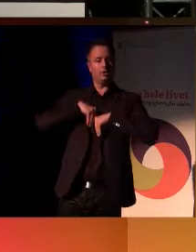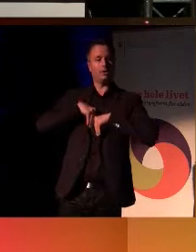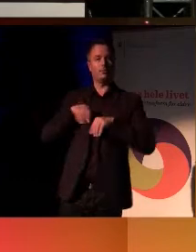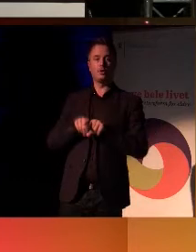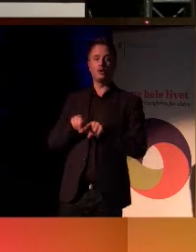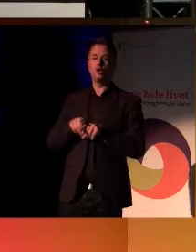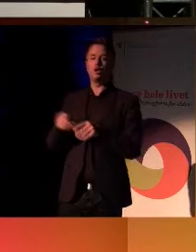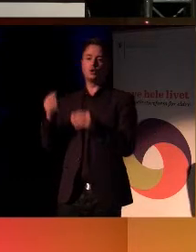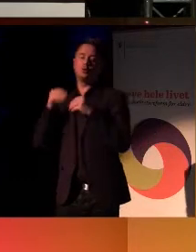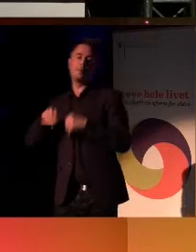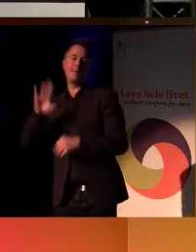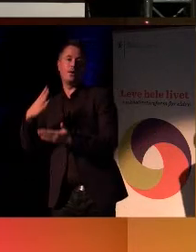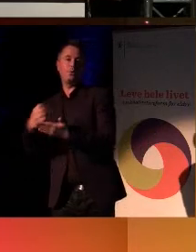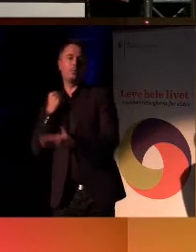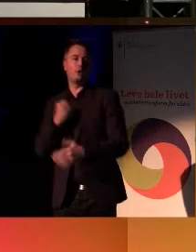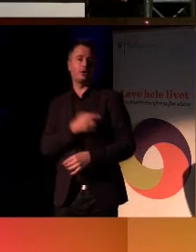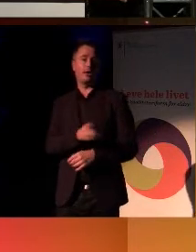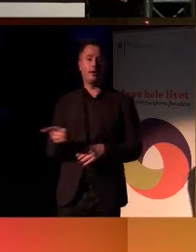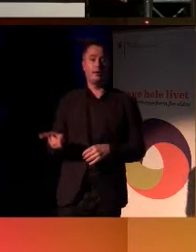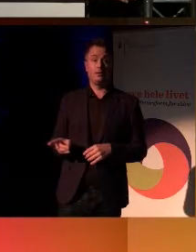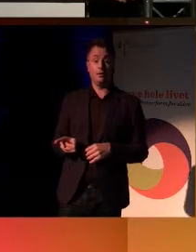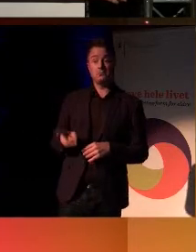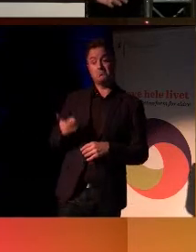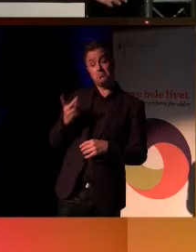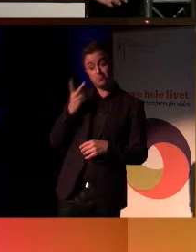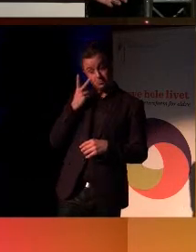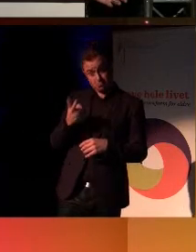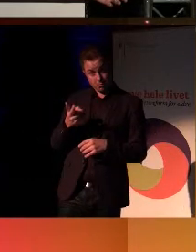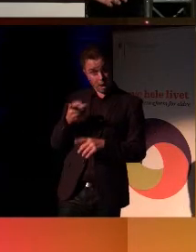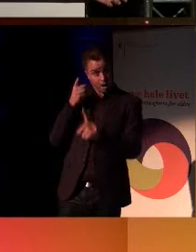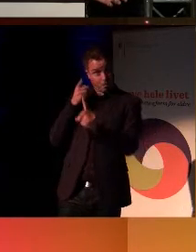av det kurset de gikk på. Det å se på målgruppa, hva